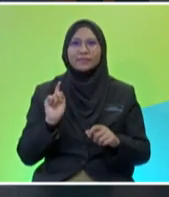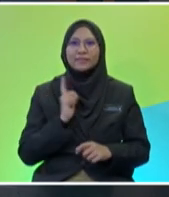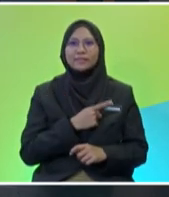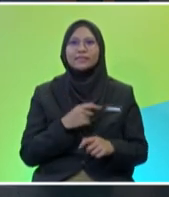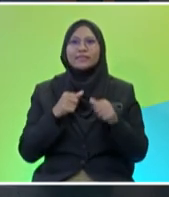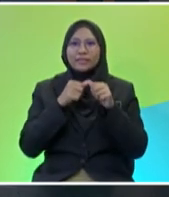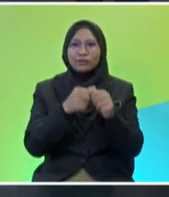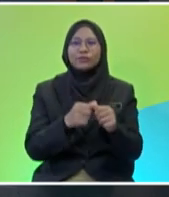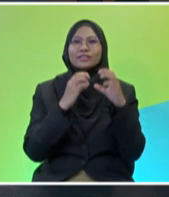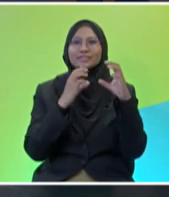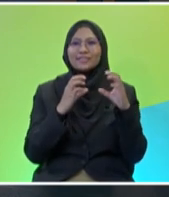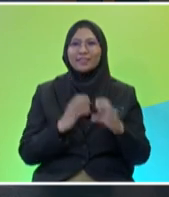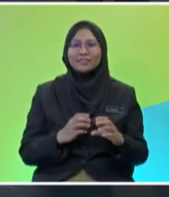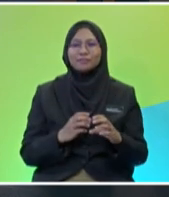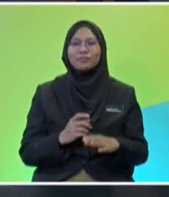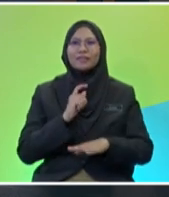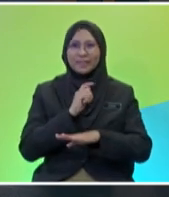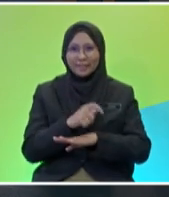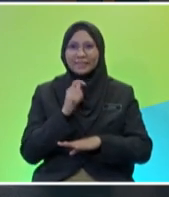bagi dua